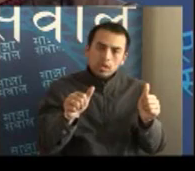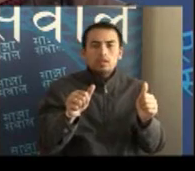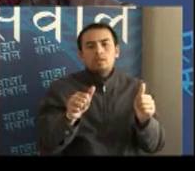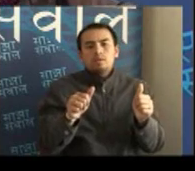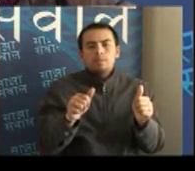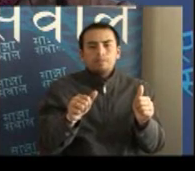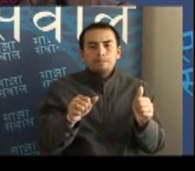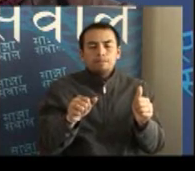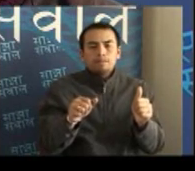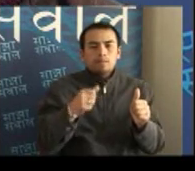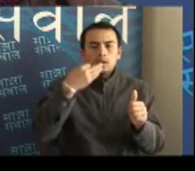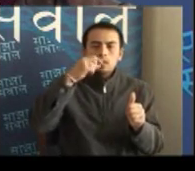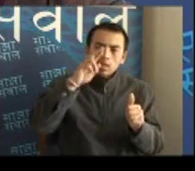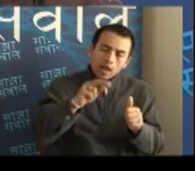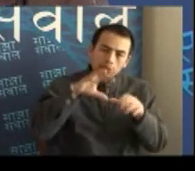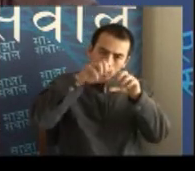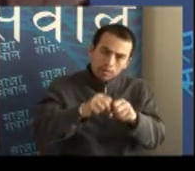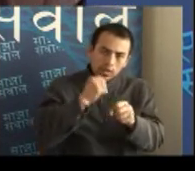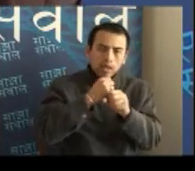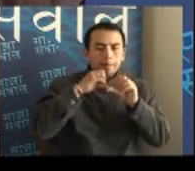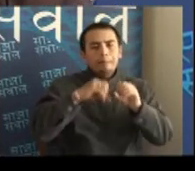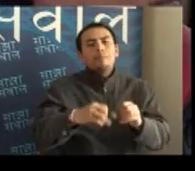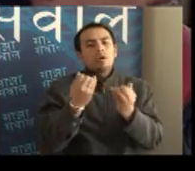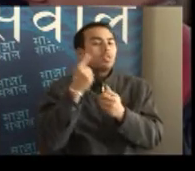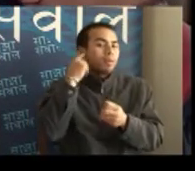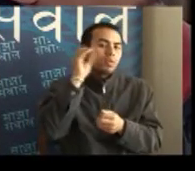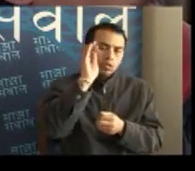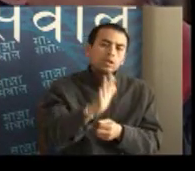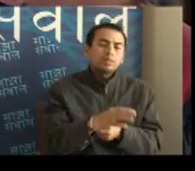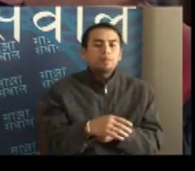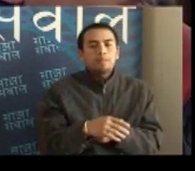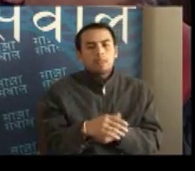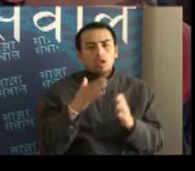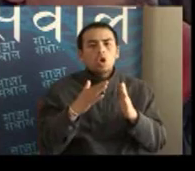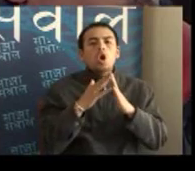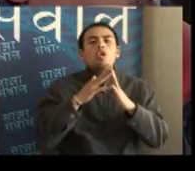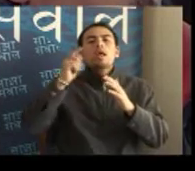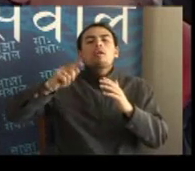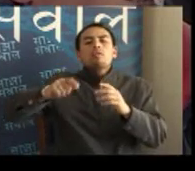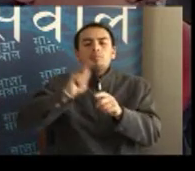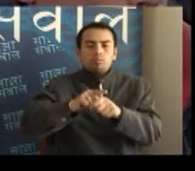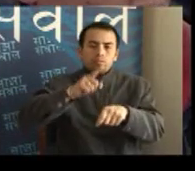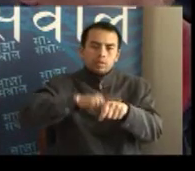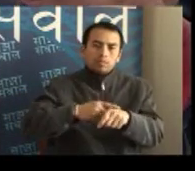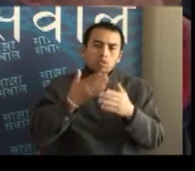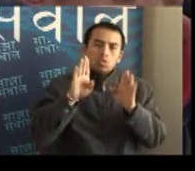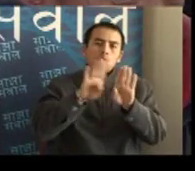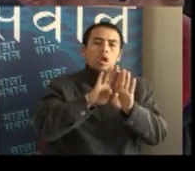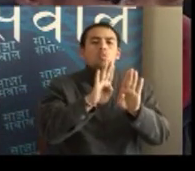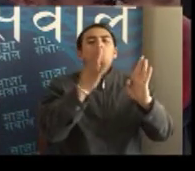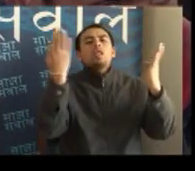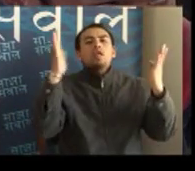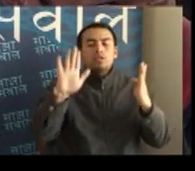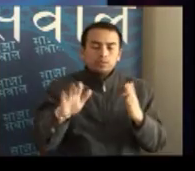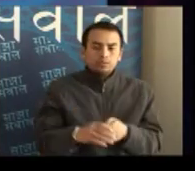हामीले धारा टेकेर कानुन गर्न सकिन्छ। त्यसैले पनि र अर्को घरेलु कानुन बनाउनको लागि चाहिँ एकदम ढोका खुला गरेको छ।